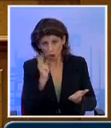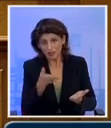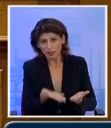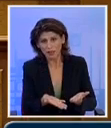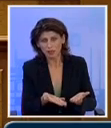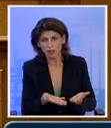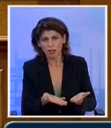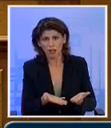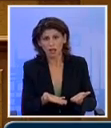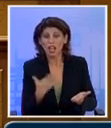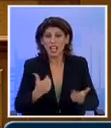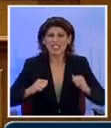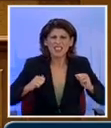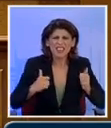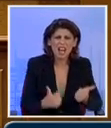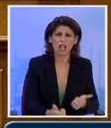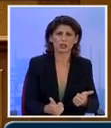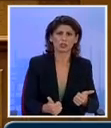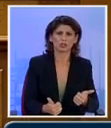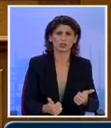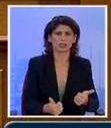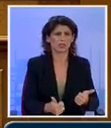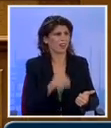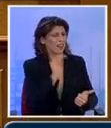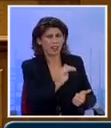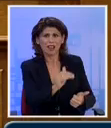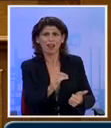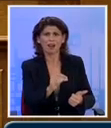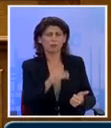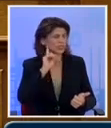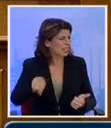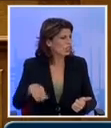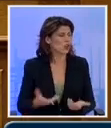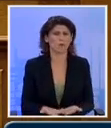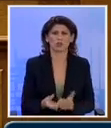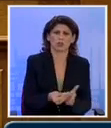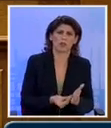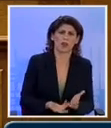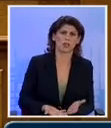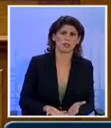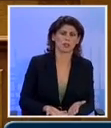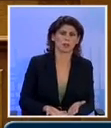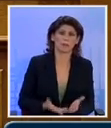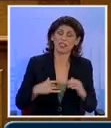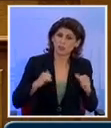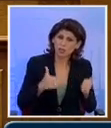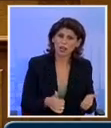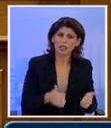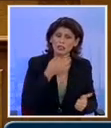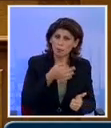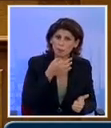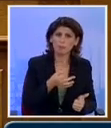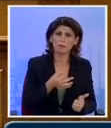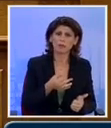καταγγείλατε? Έχετε το θράσος να μας εγκαλείτε και από πάνω που σας αγνοούμε τόσες φορές? Έχετε το θράσος να μιλάτε